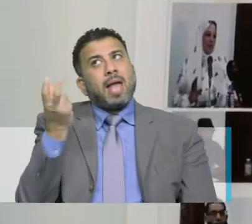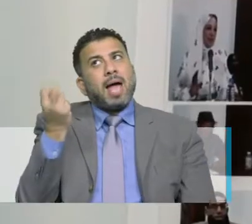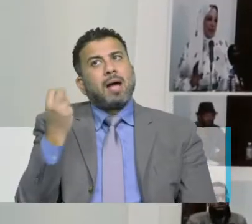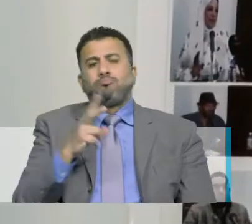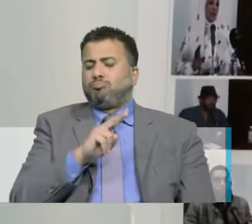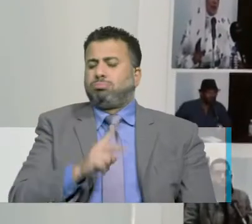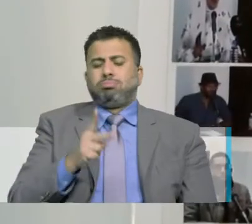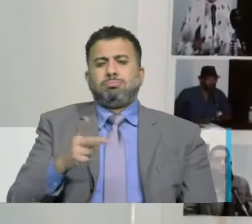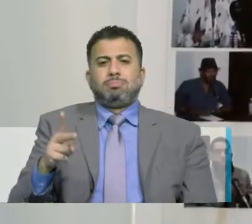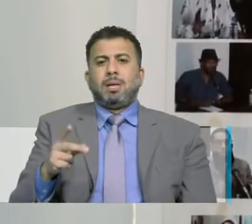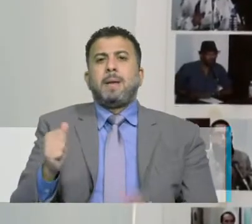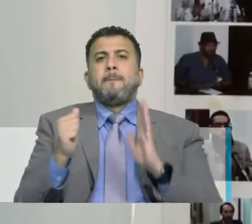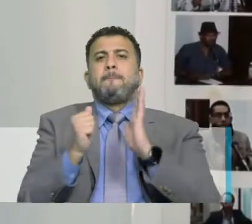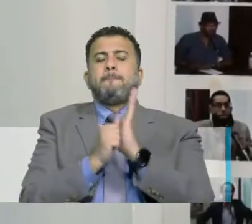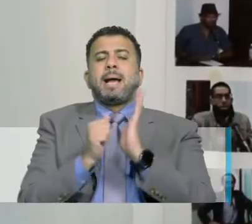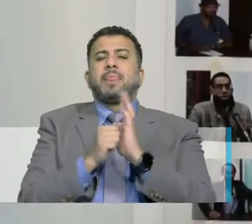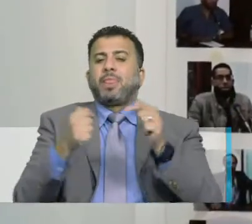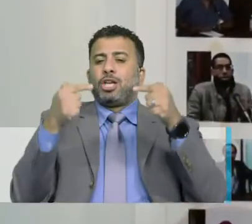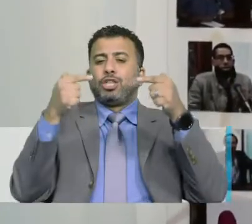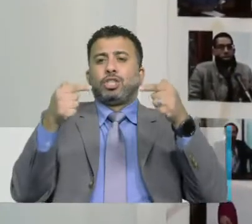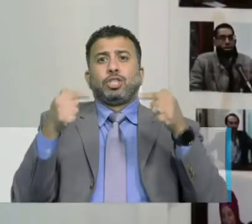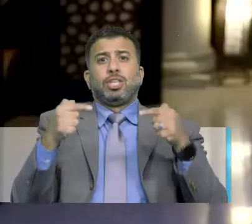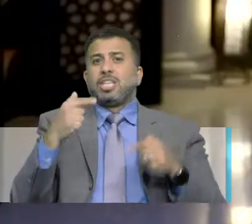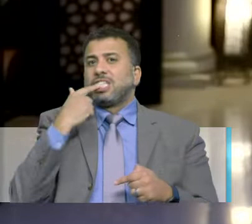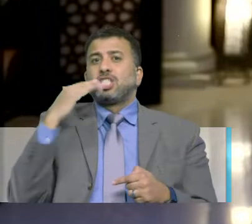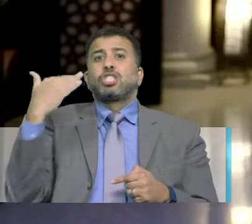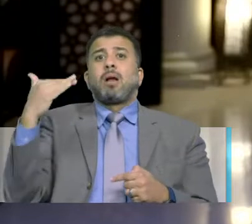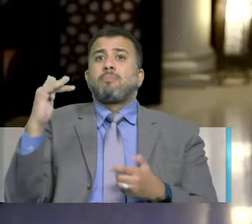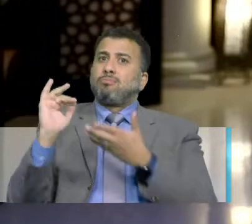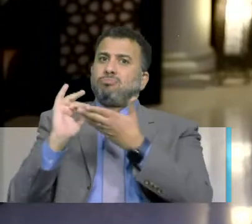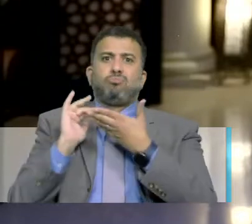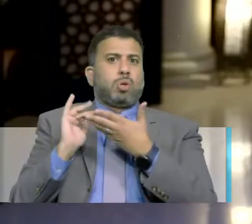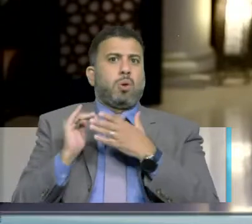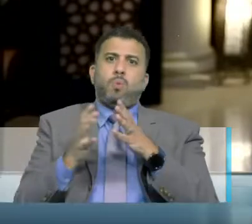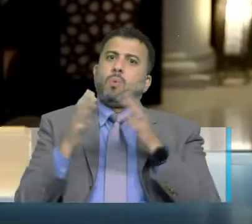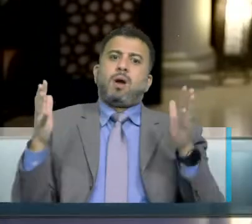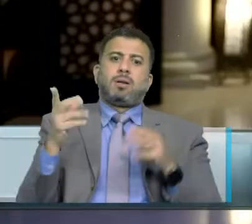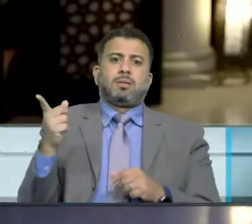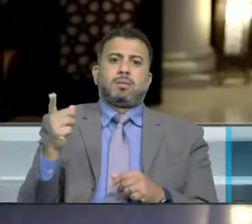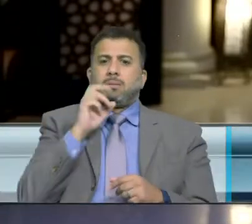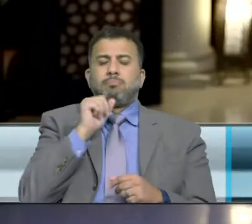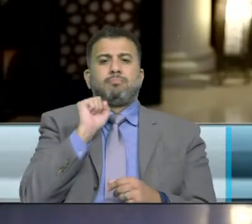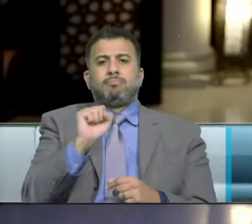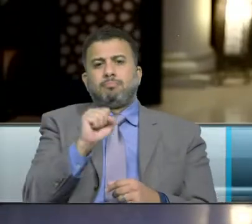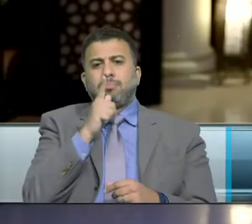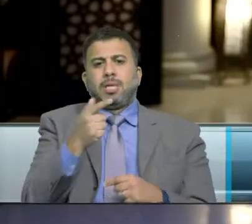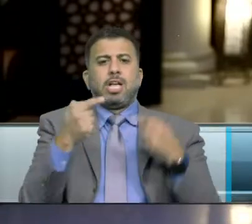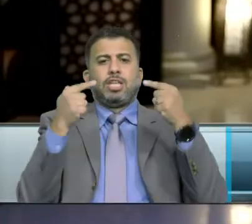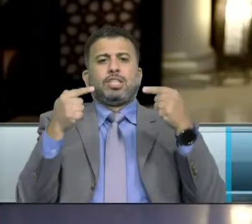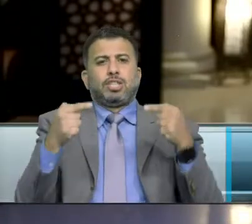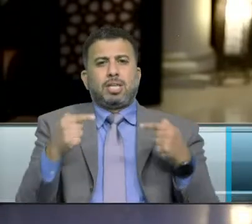آخره. لبيت الشعر الفضل كبير على الشبان، خاصة في الناشئة الذين يتكونون الآن عن